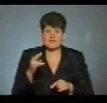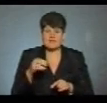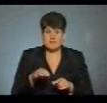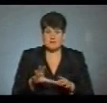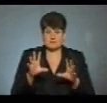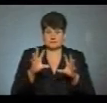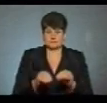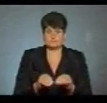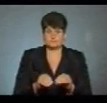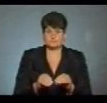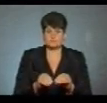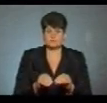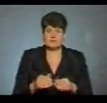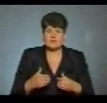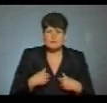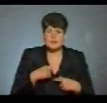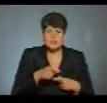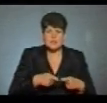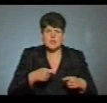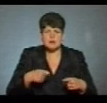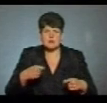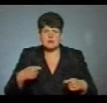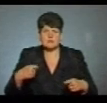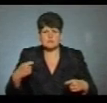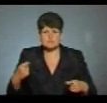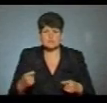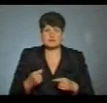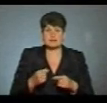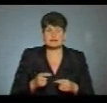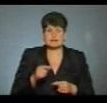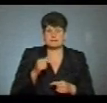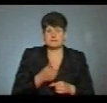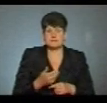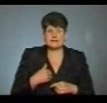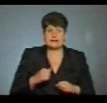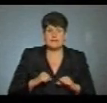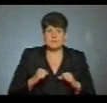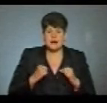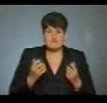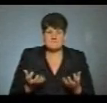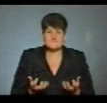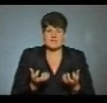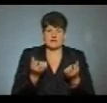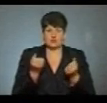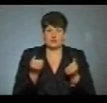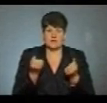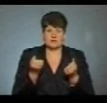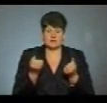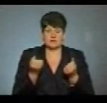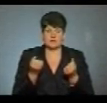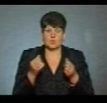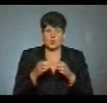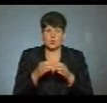і вщухла. А ми її розтягнули, і в цей спосіб ми намагаємося врятувати оту верхівку, оту